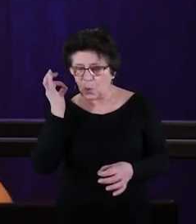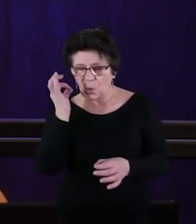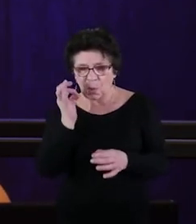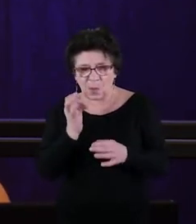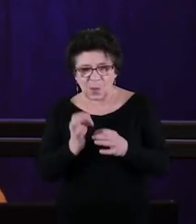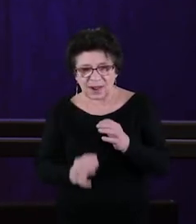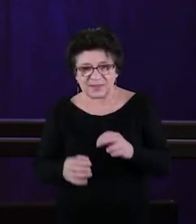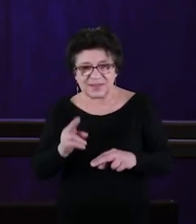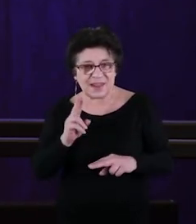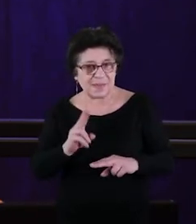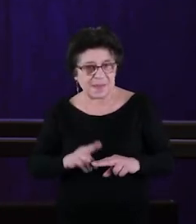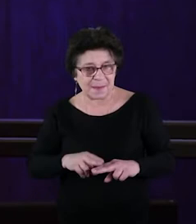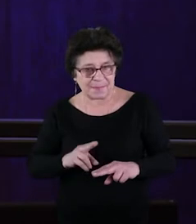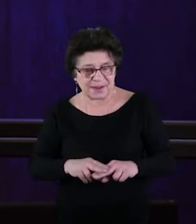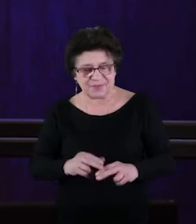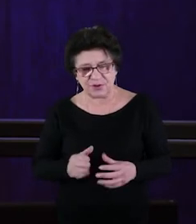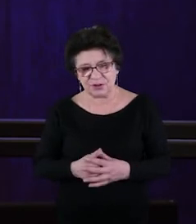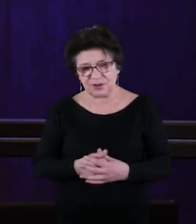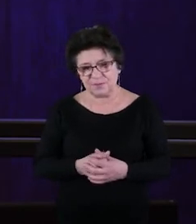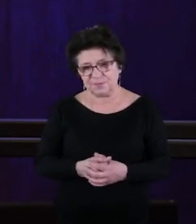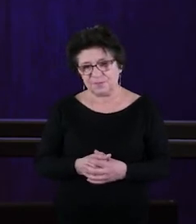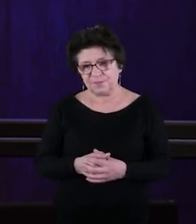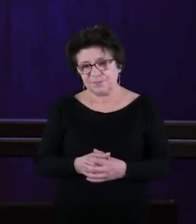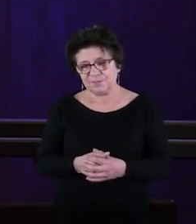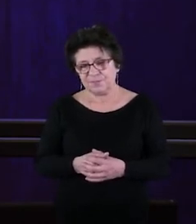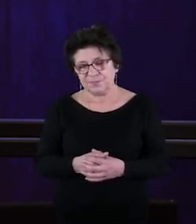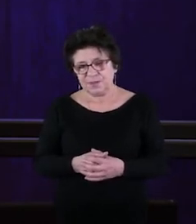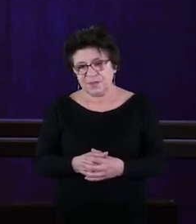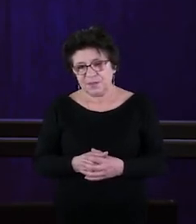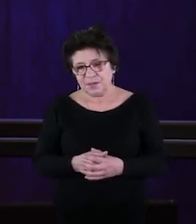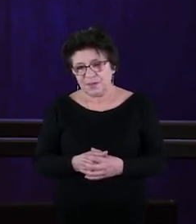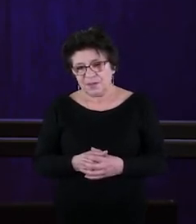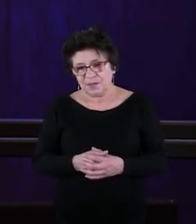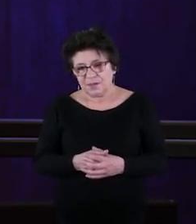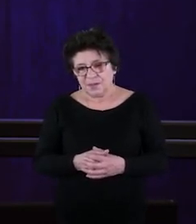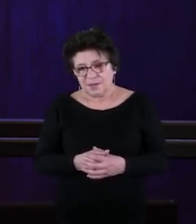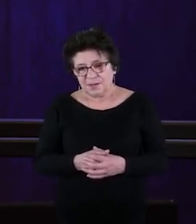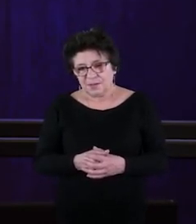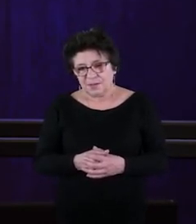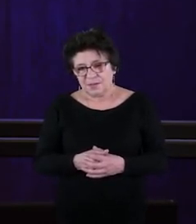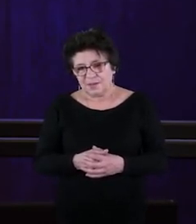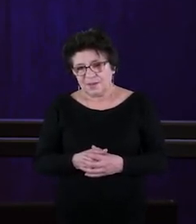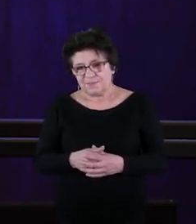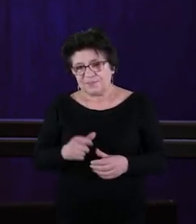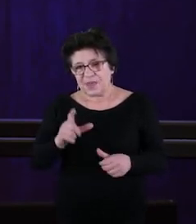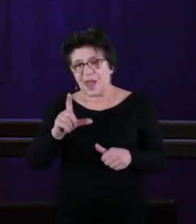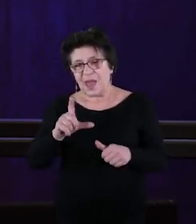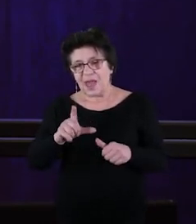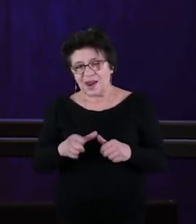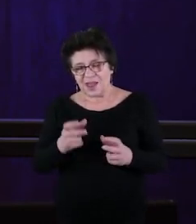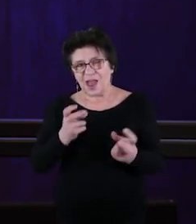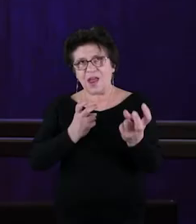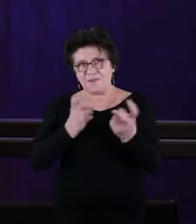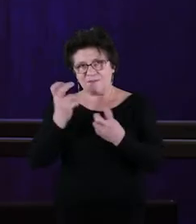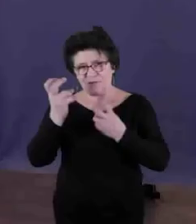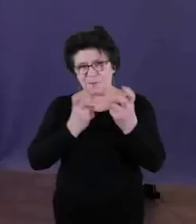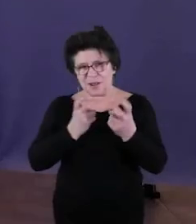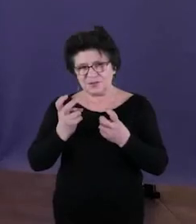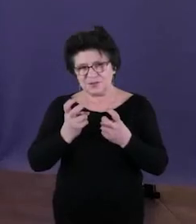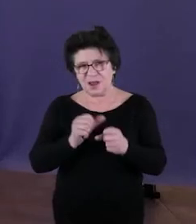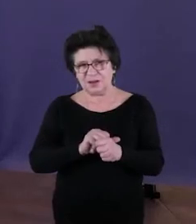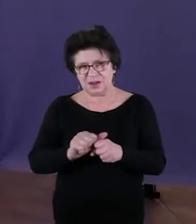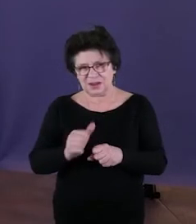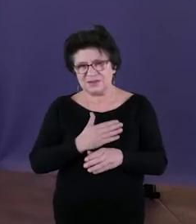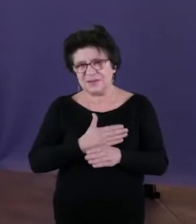ta informacja jest wielokrotnie powtarzana wielokrotnie jest o tym o tym się mówi